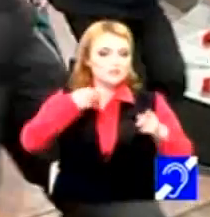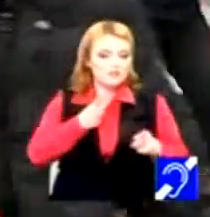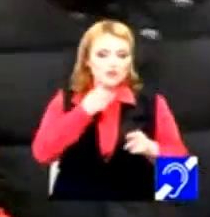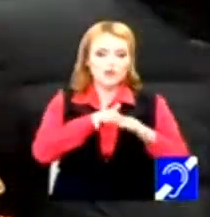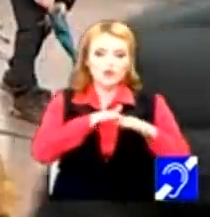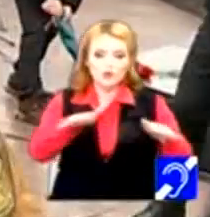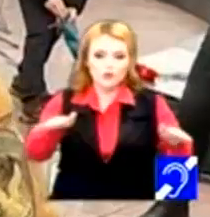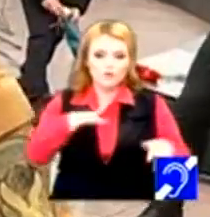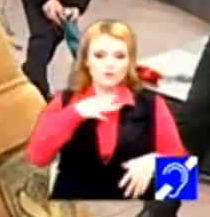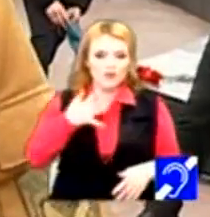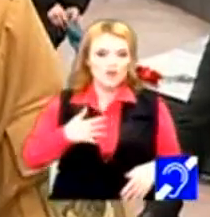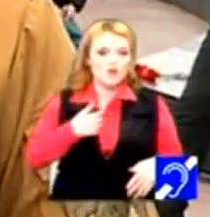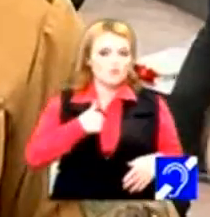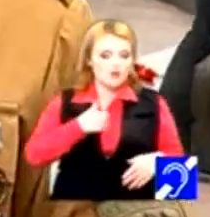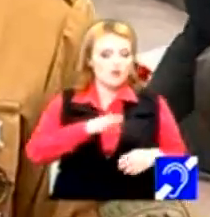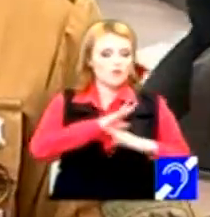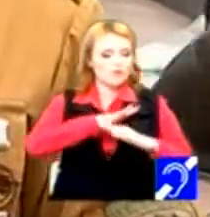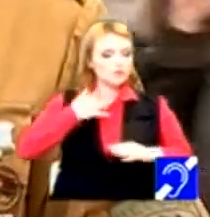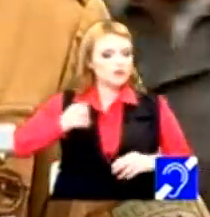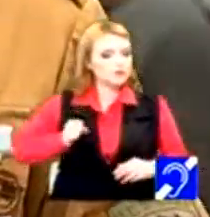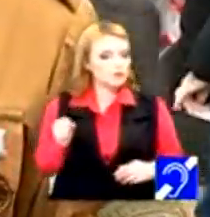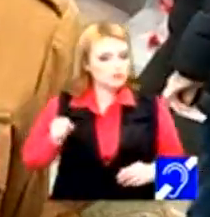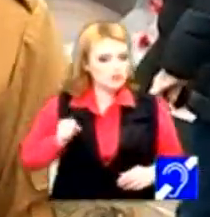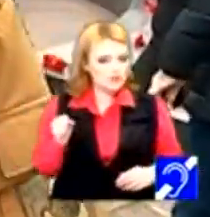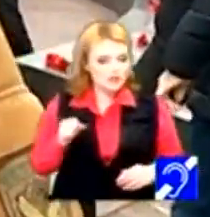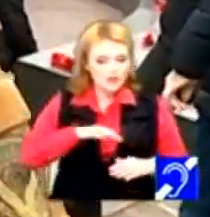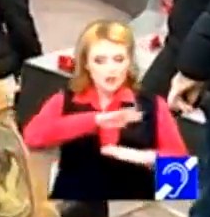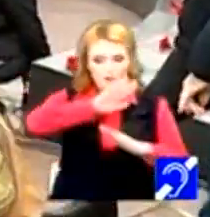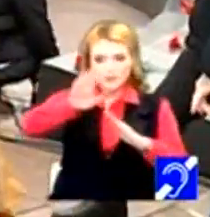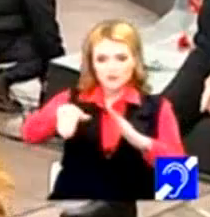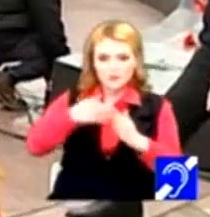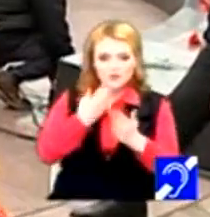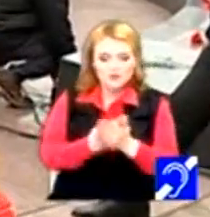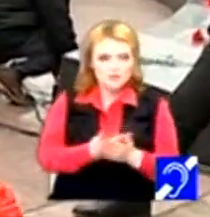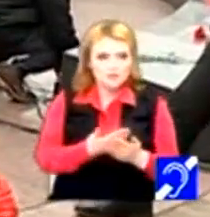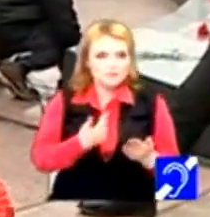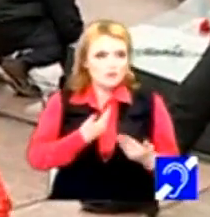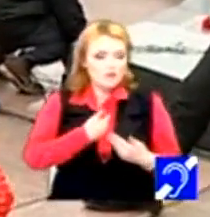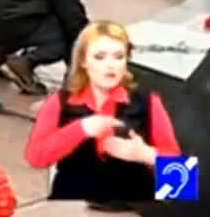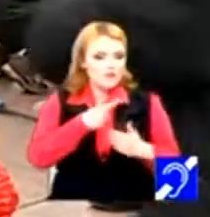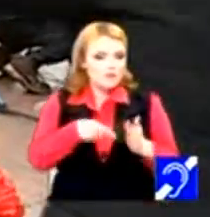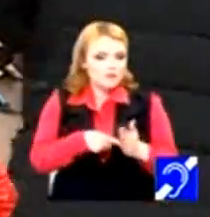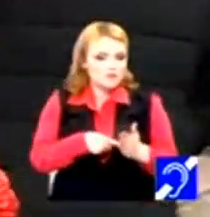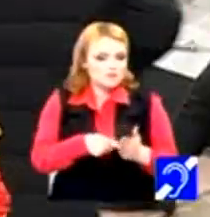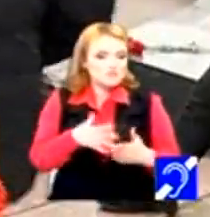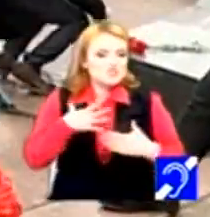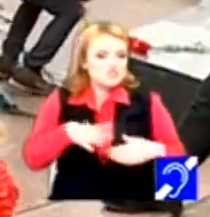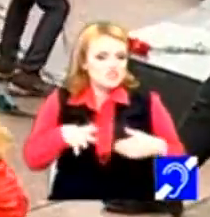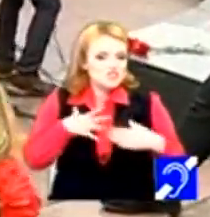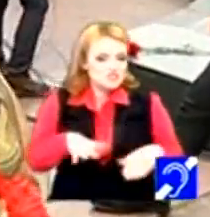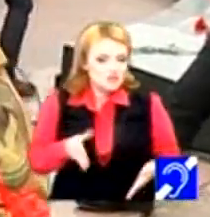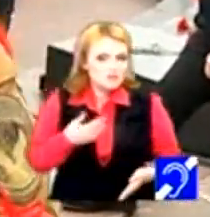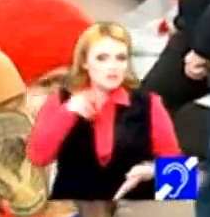pierdut camarazii noștri de armie. Până în prezent, pentru mine, e o întrebare de ce a